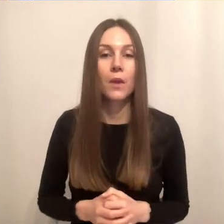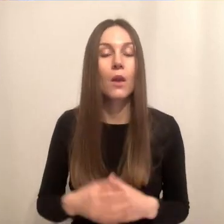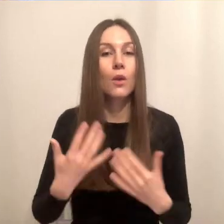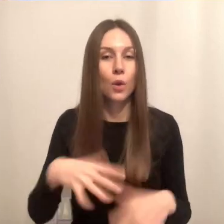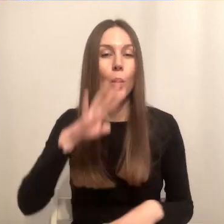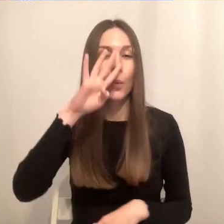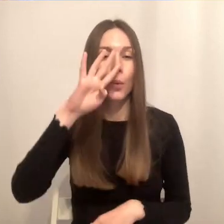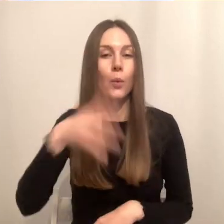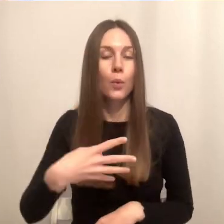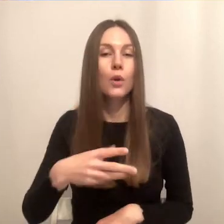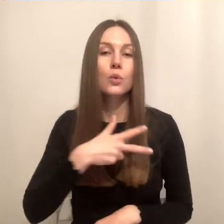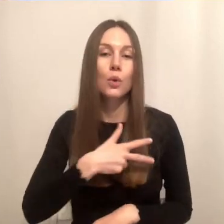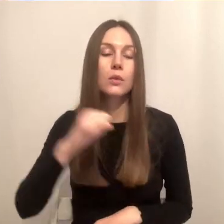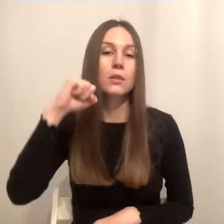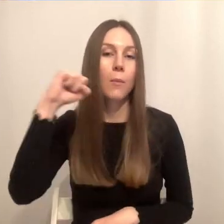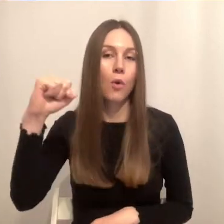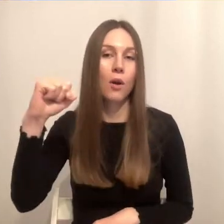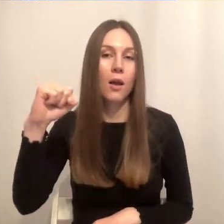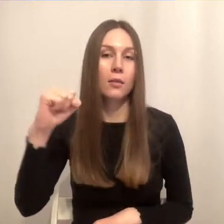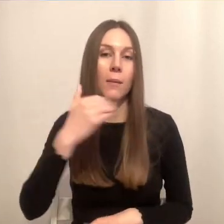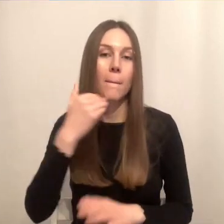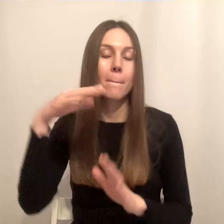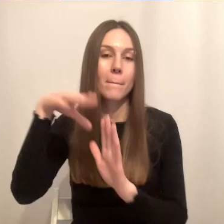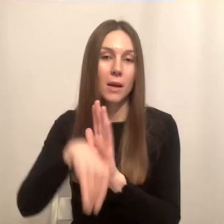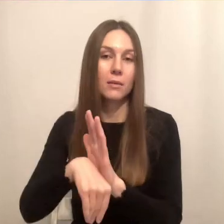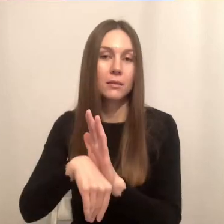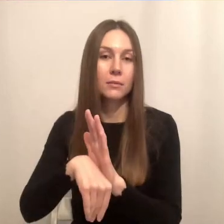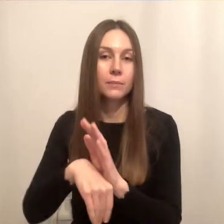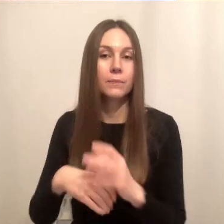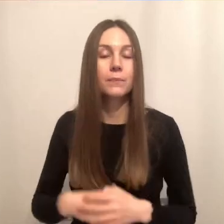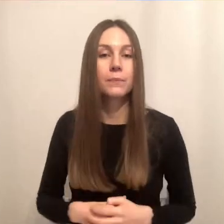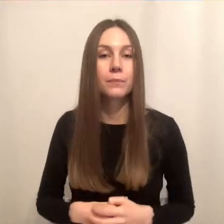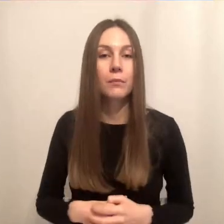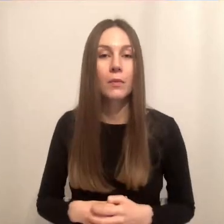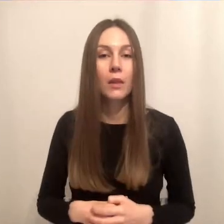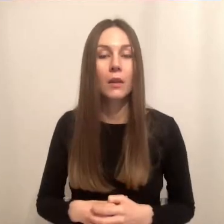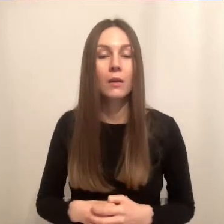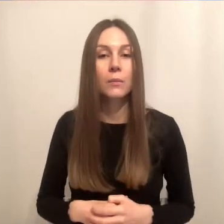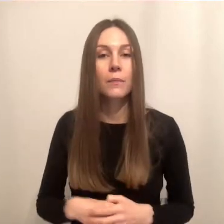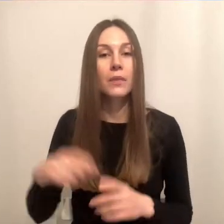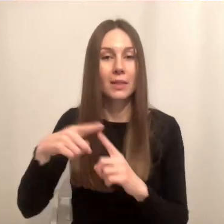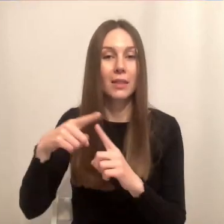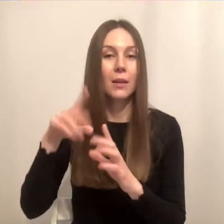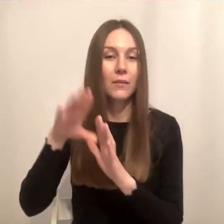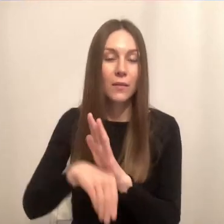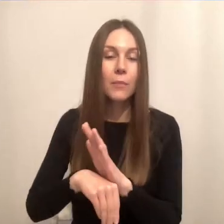esu socialdemokratų frakcijos valdybės taryboje narys ir atstovauju labai didelę,